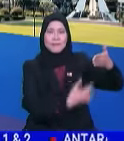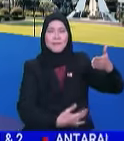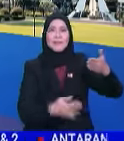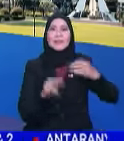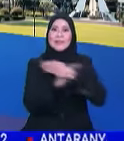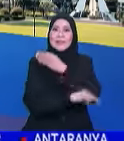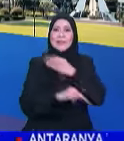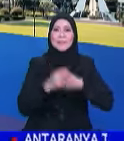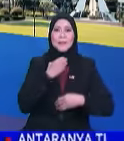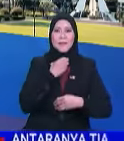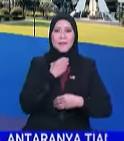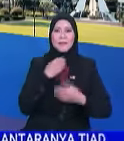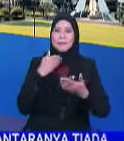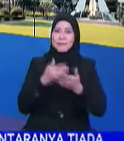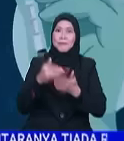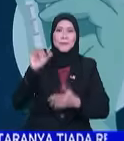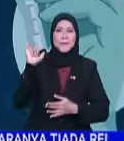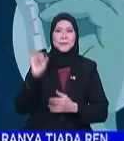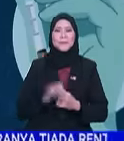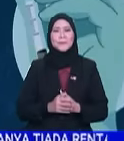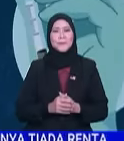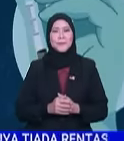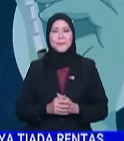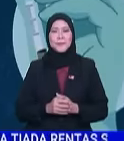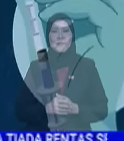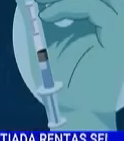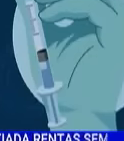negeri ini setakat semalam.